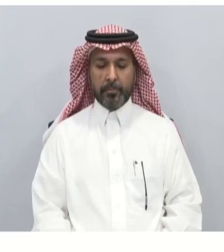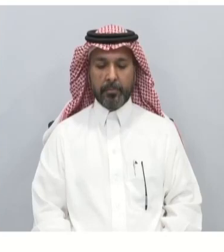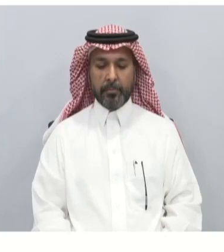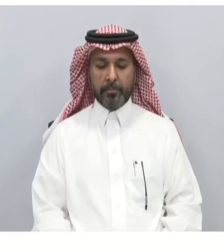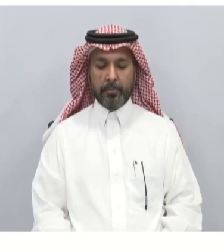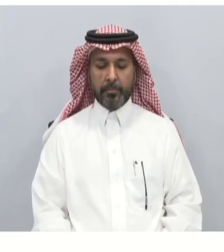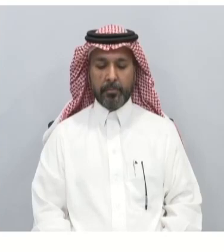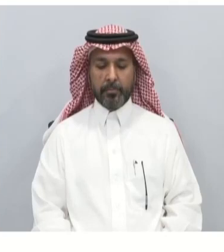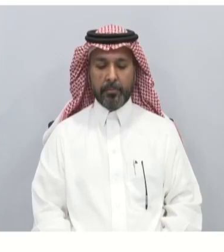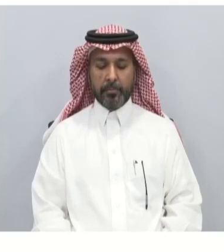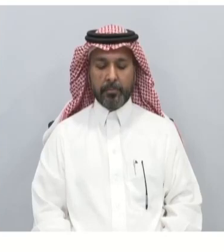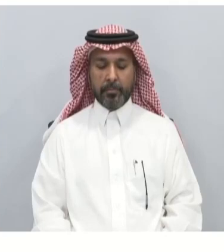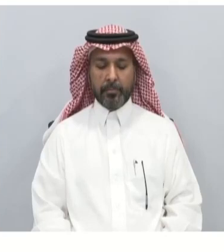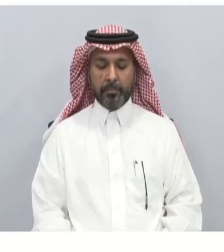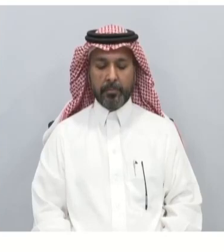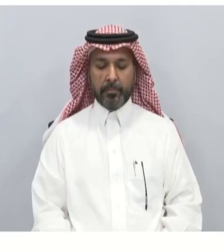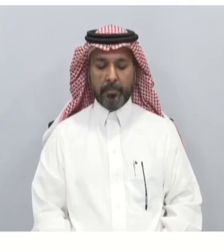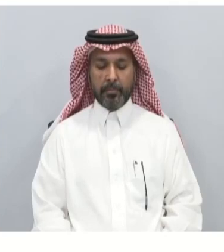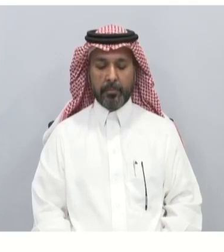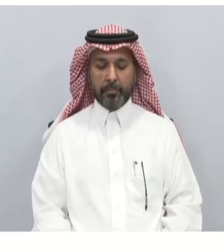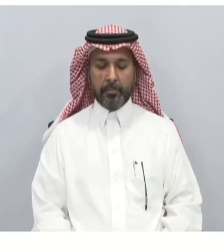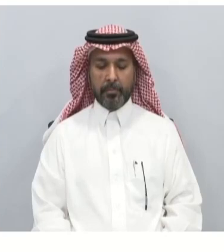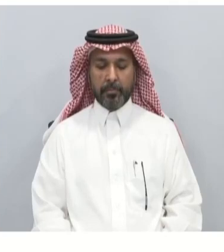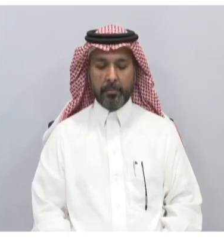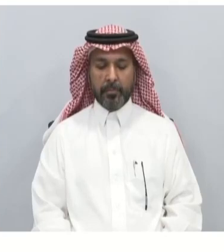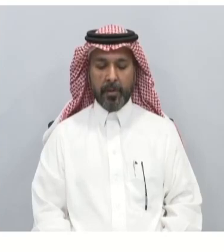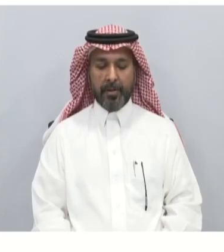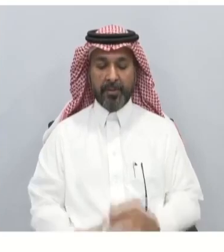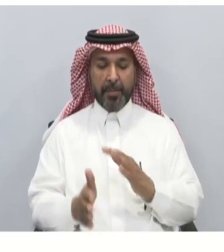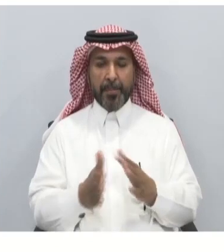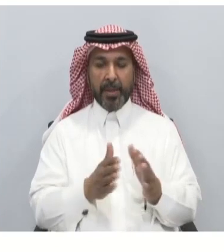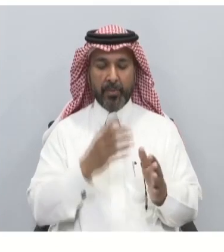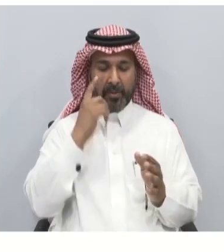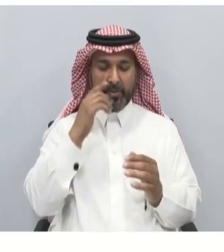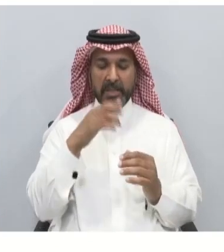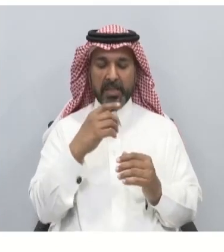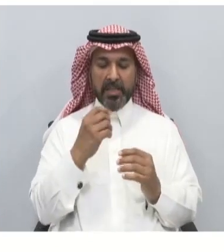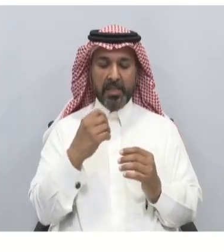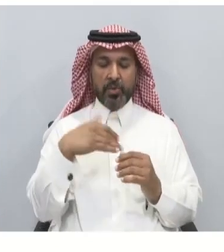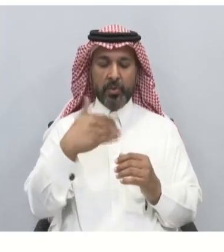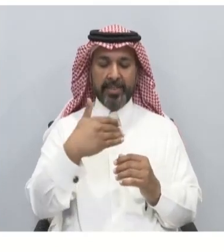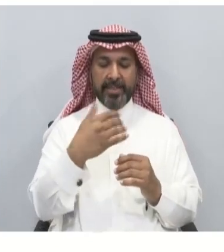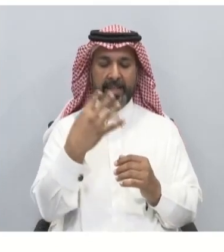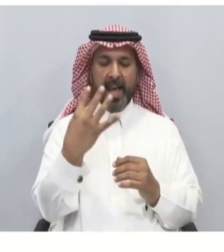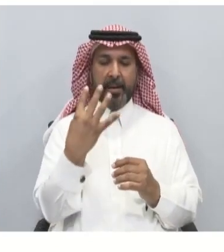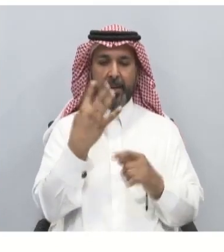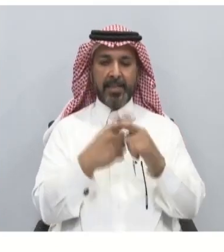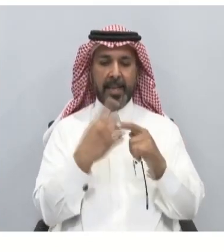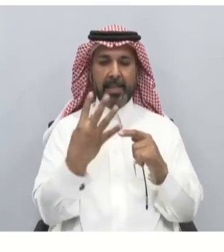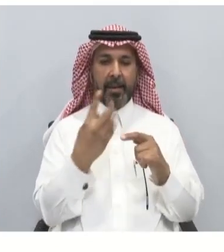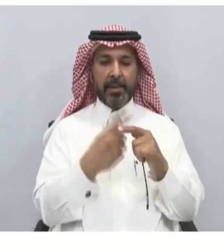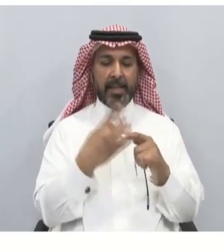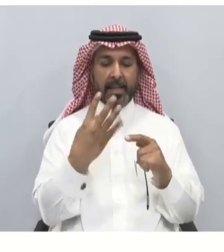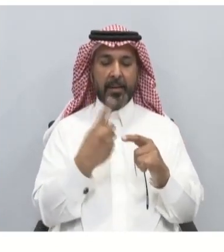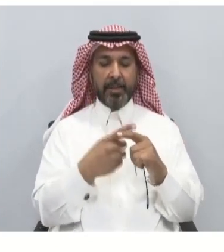المحيط 16. نلاحظ هنا طبعا انها متتابعة حسابية، تزيد 4 في كل مرة،